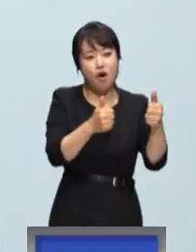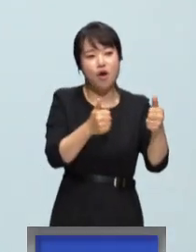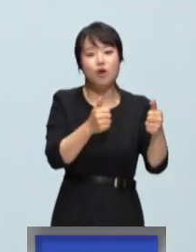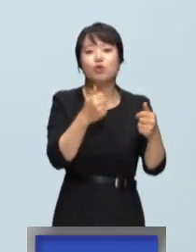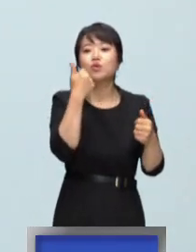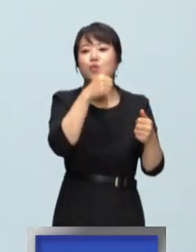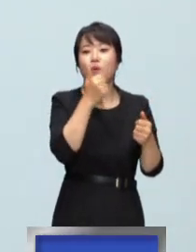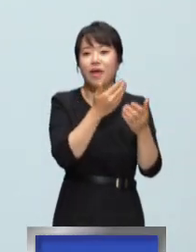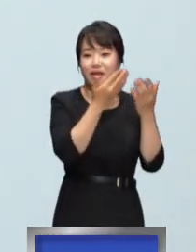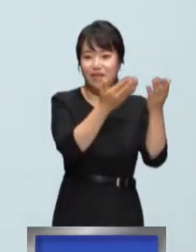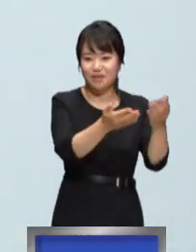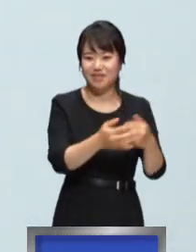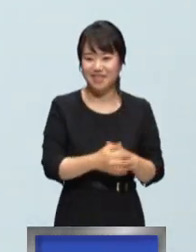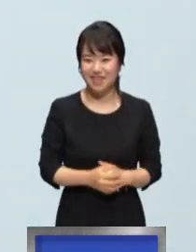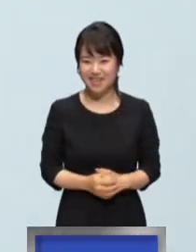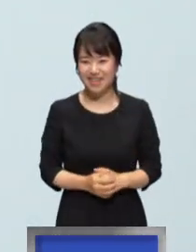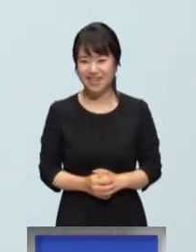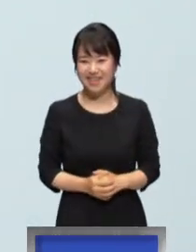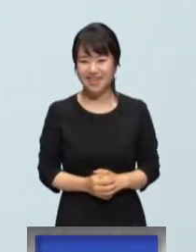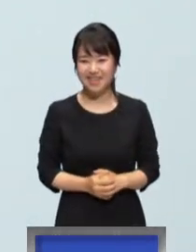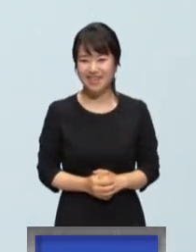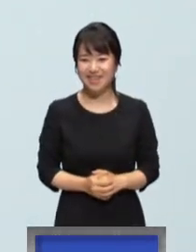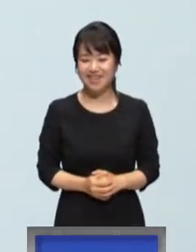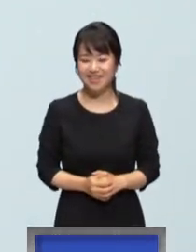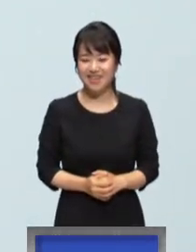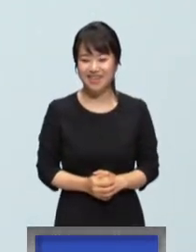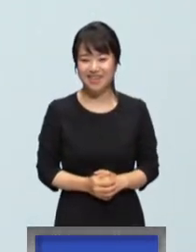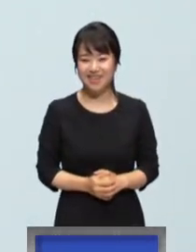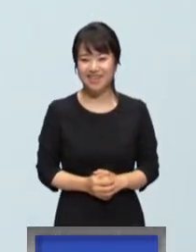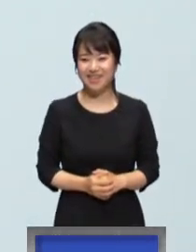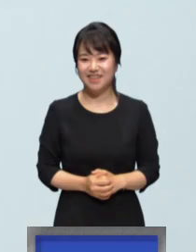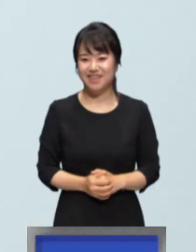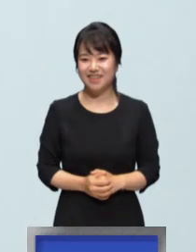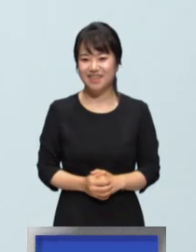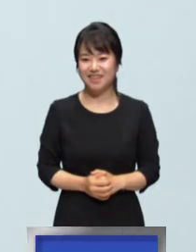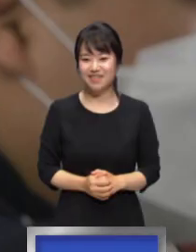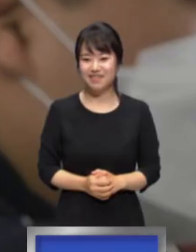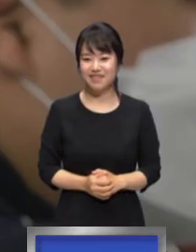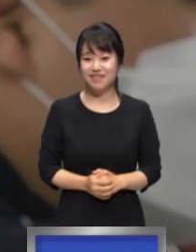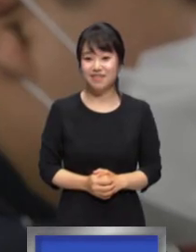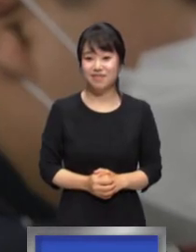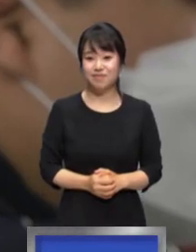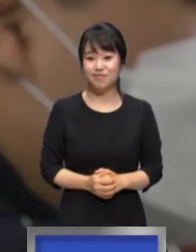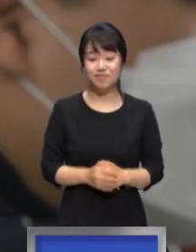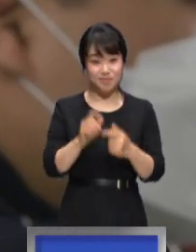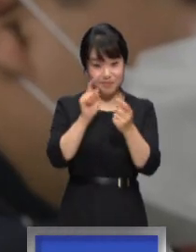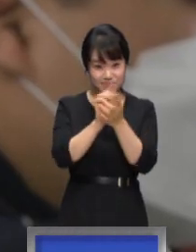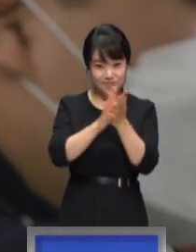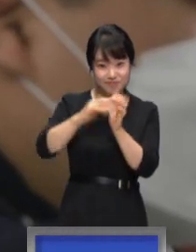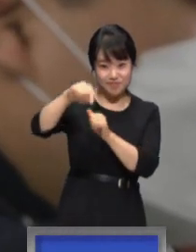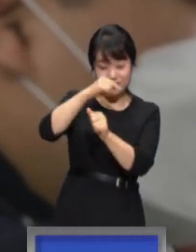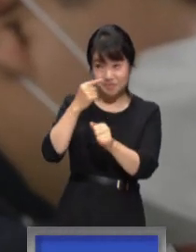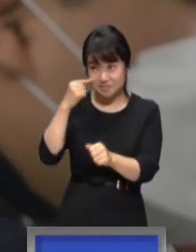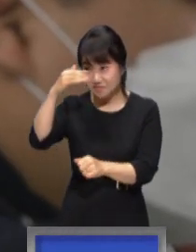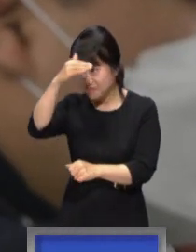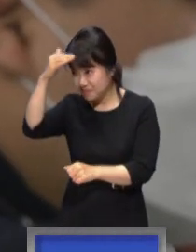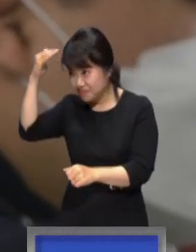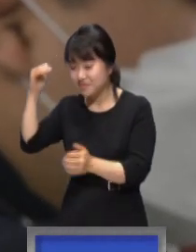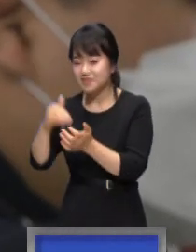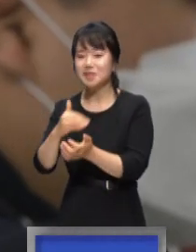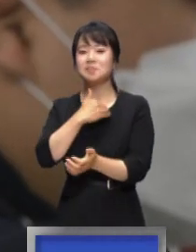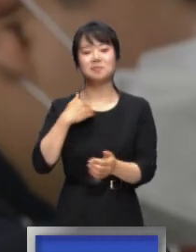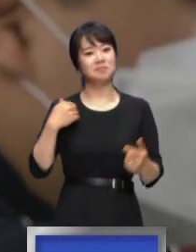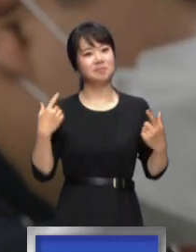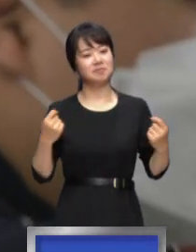Today, I would like to introduce our provision capital memory hall. 현장을 둘러본 만큼 자신